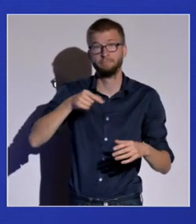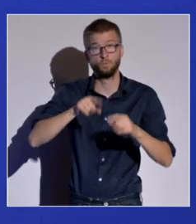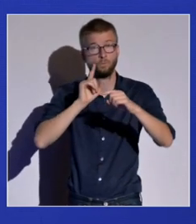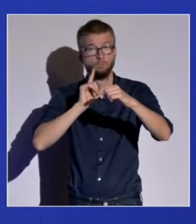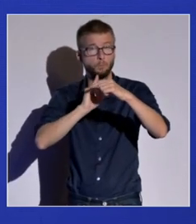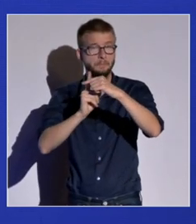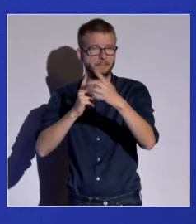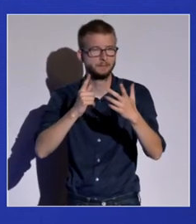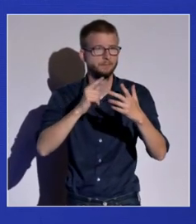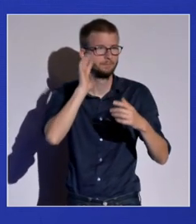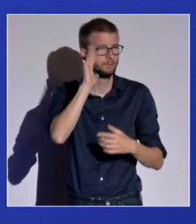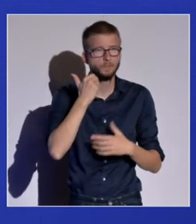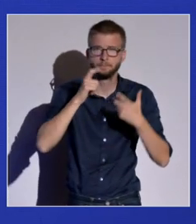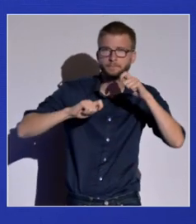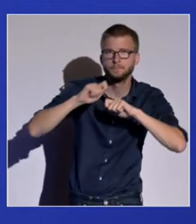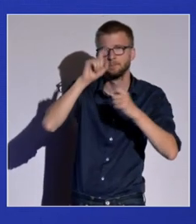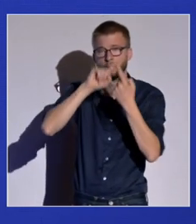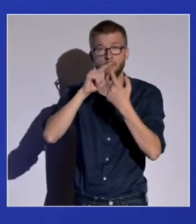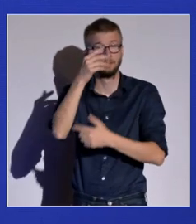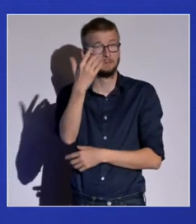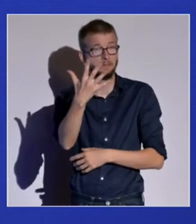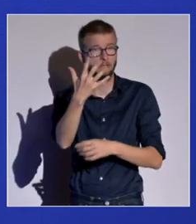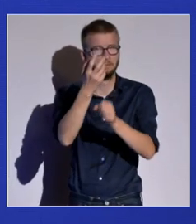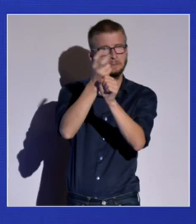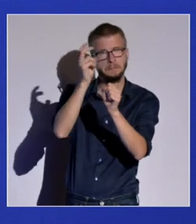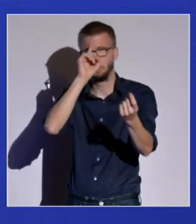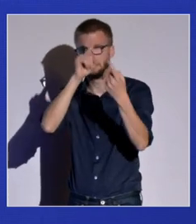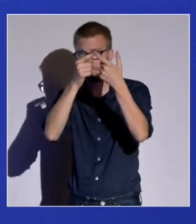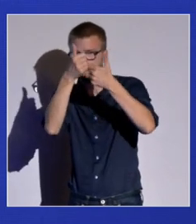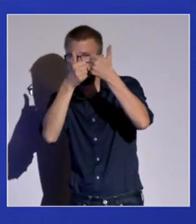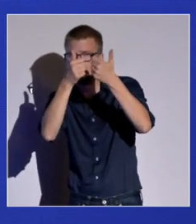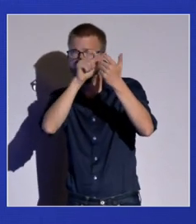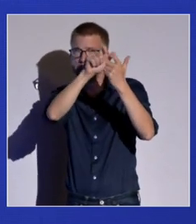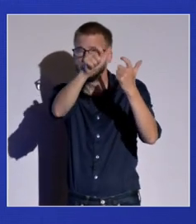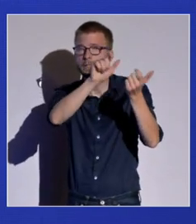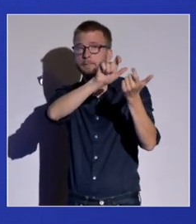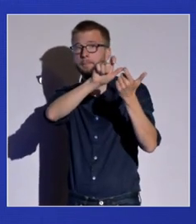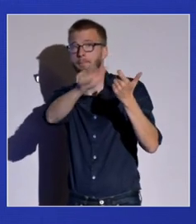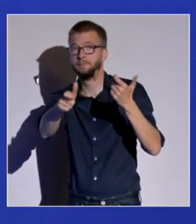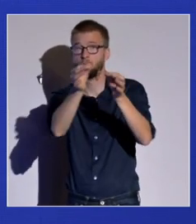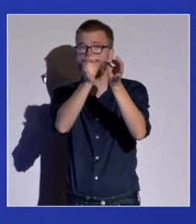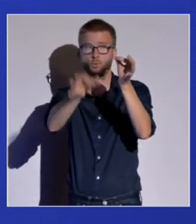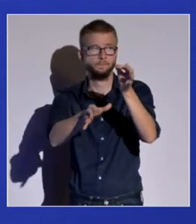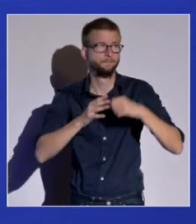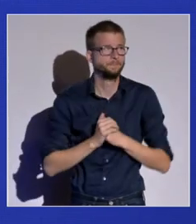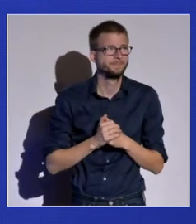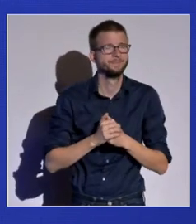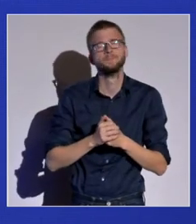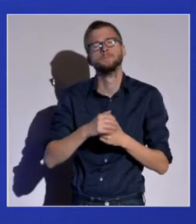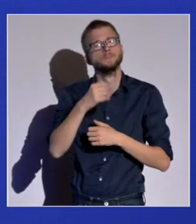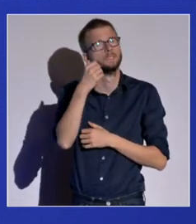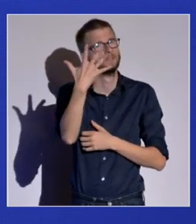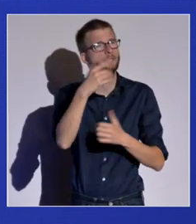défis et puis conclure le plus vite possible. 5 défis. Le premier de ces